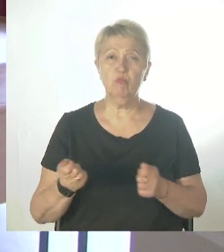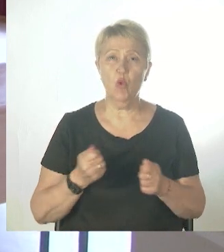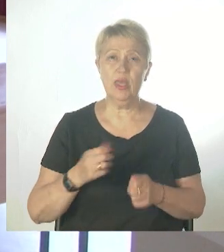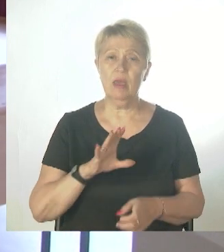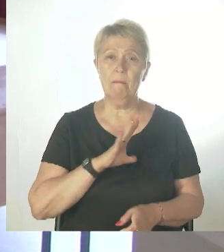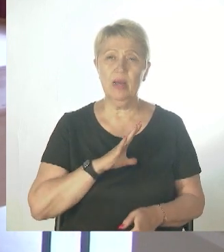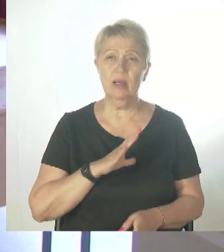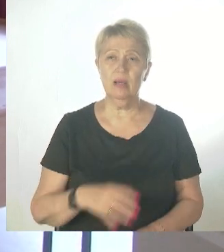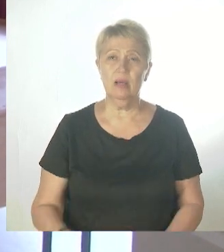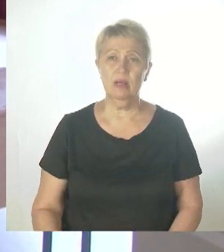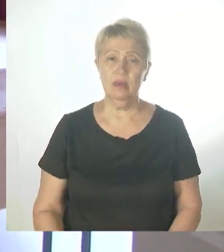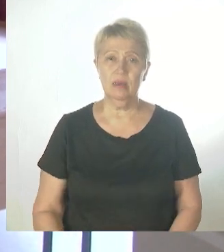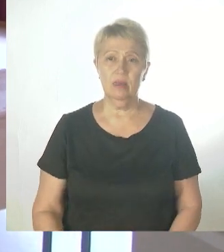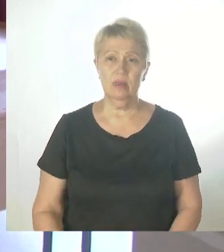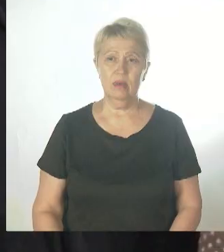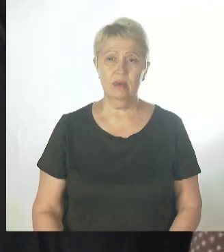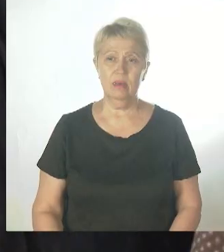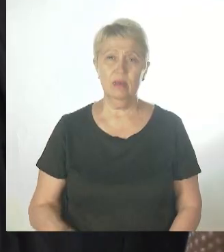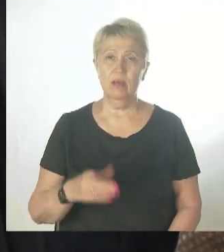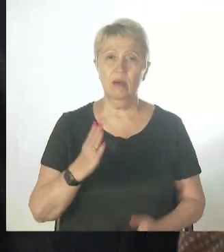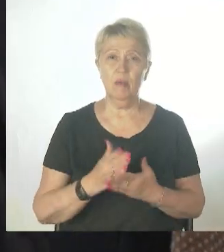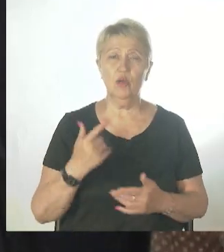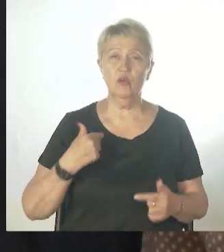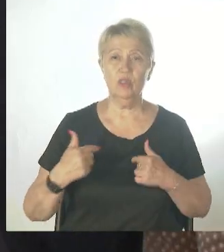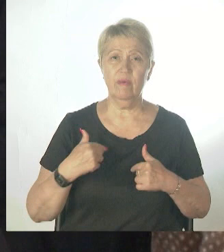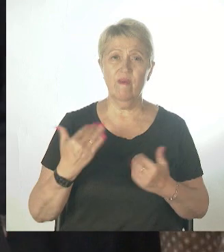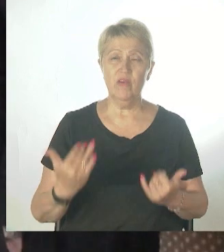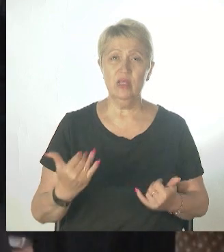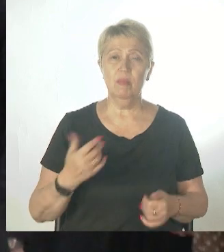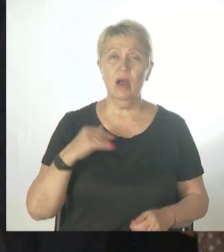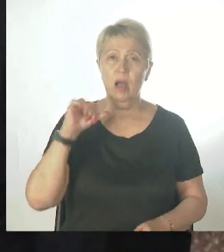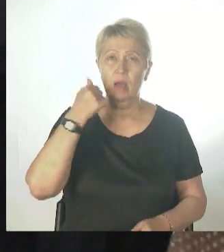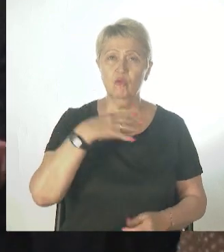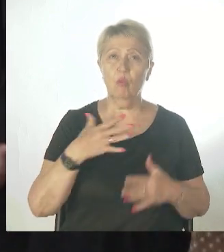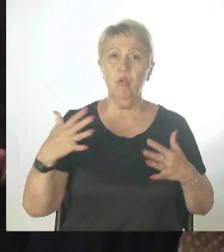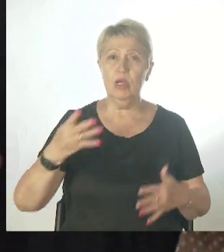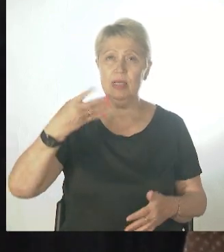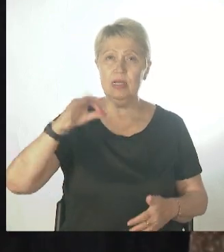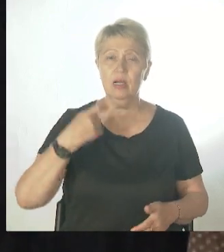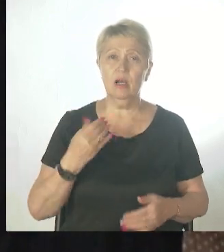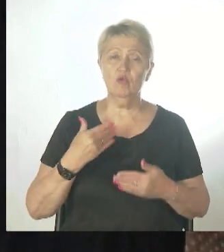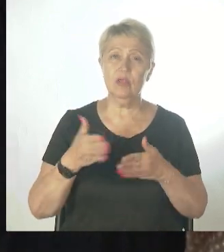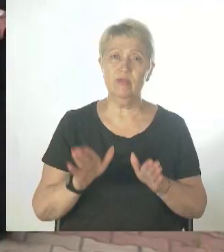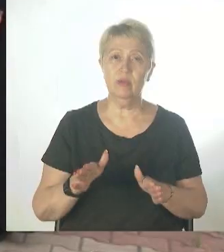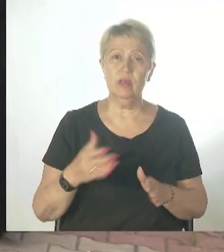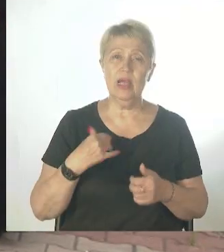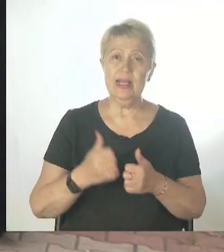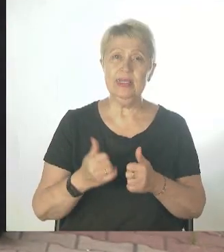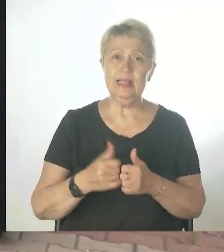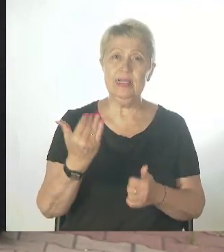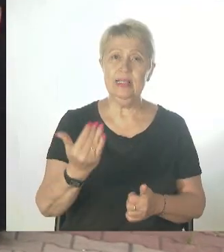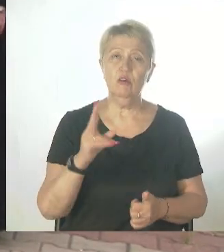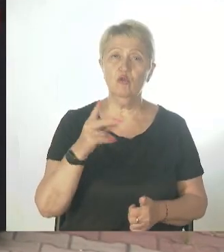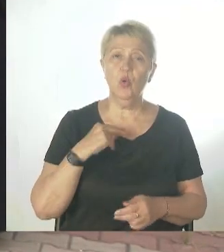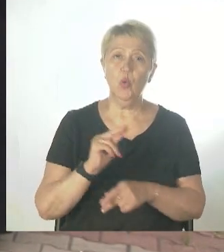венец приняли и вознаграждены, стали мучениками. В этом году в семинарии более 40 выпускников. Среди них и те, кто учился